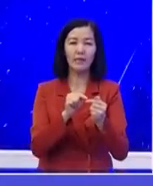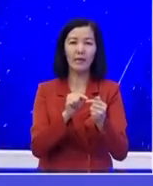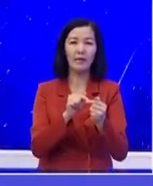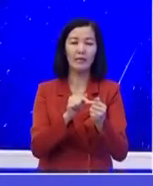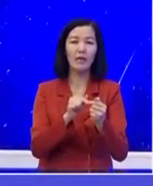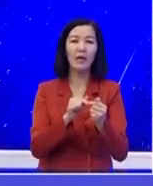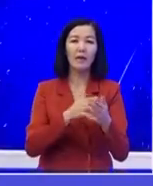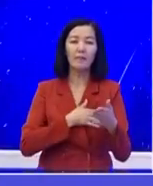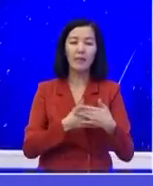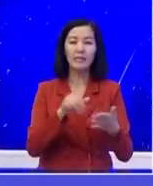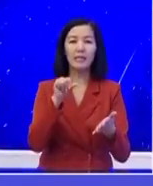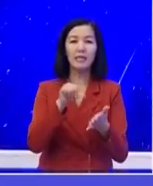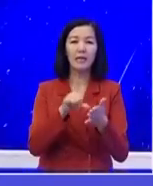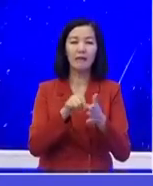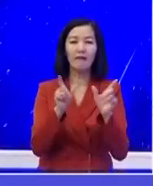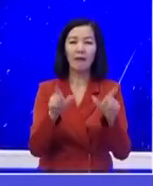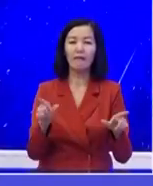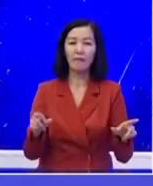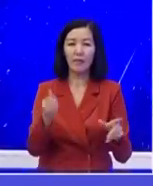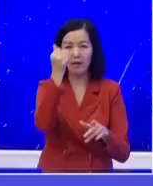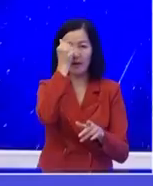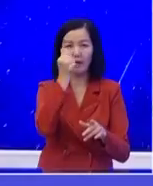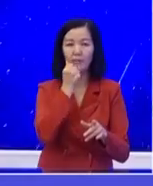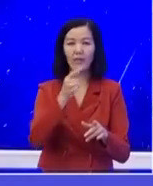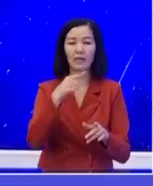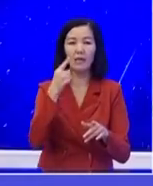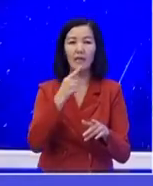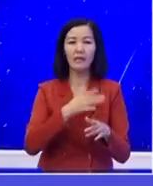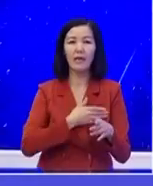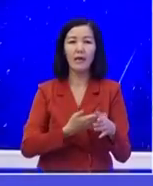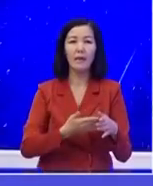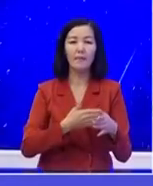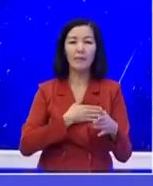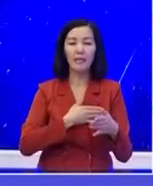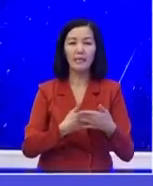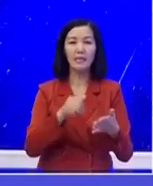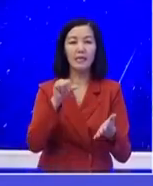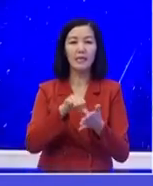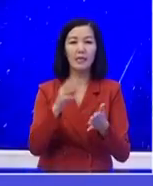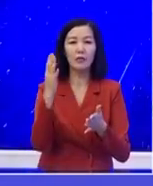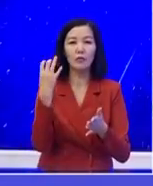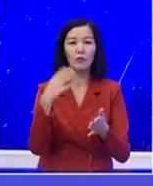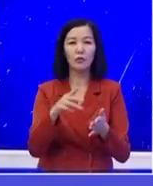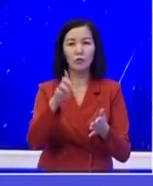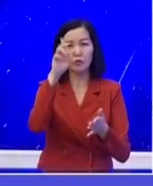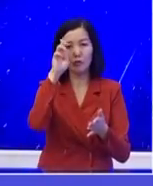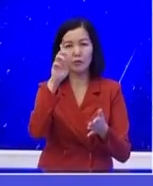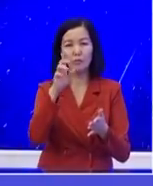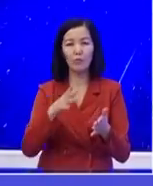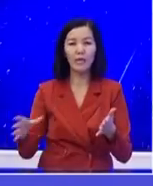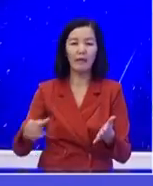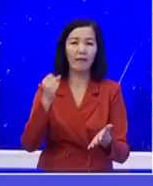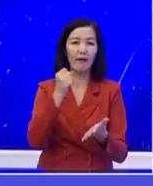шынайы ризашылығын білдірді. Корона індетпен күресте аса белсенділік танытқан 343 адам республика президенті